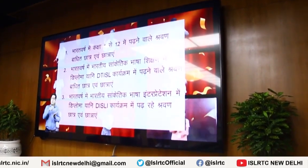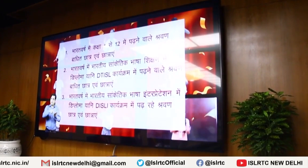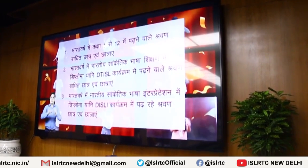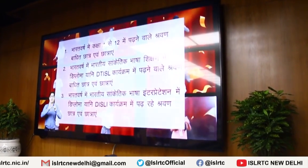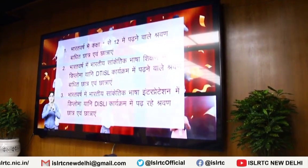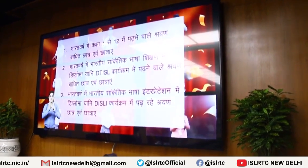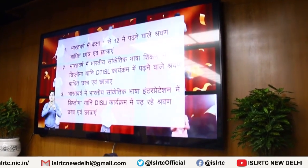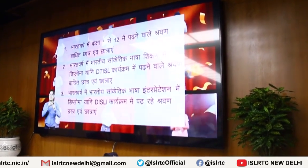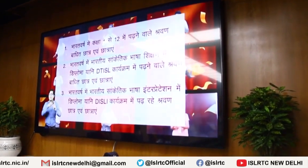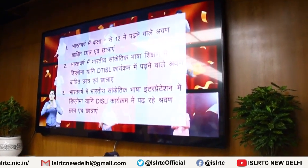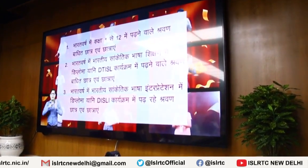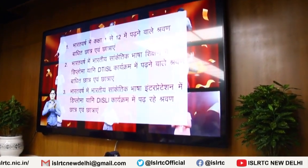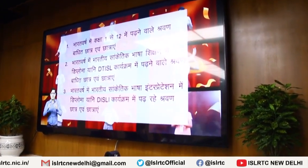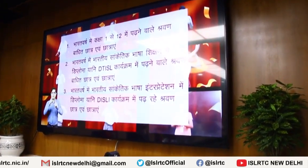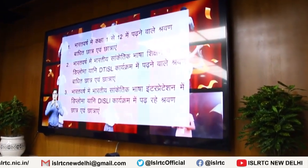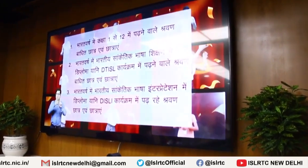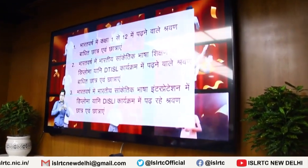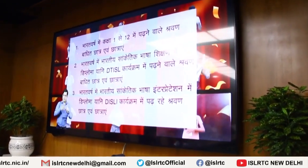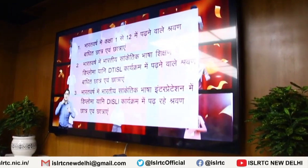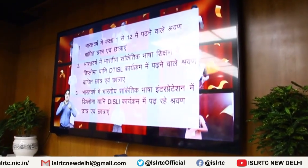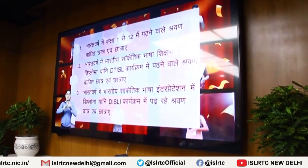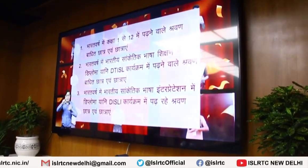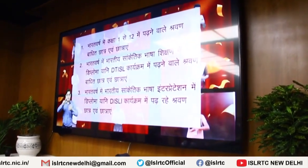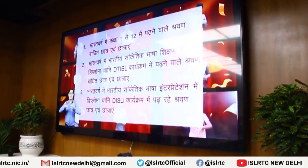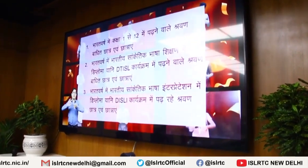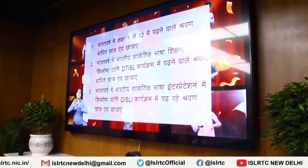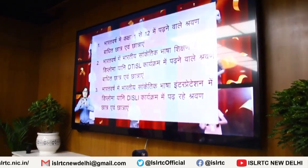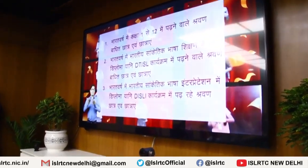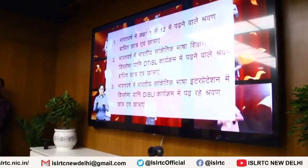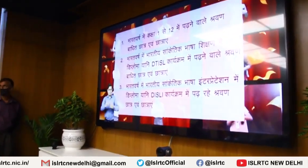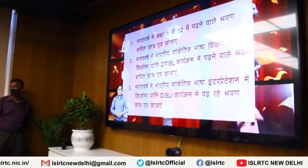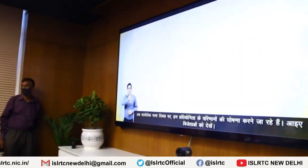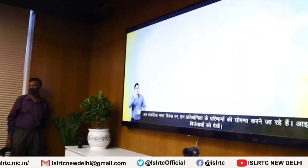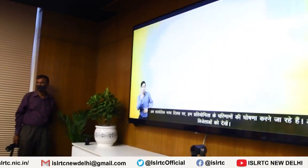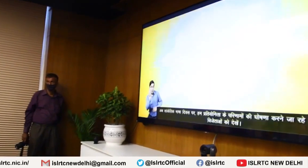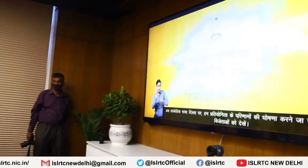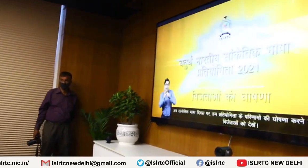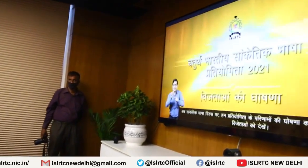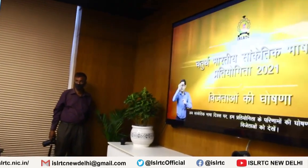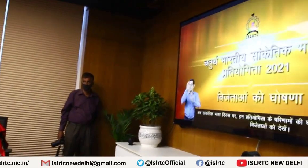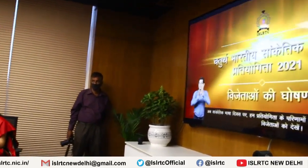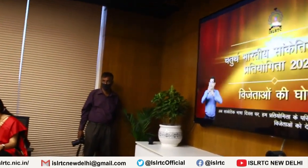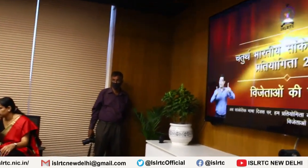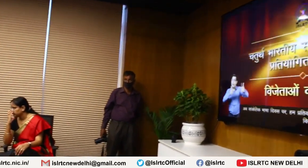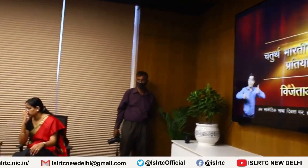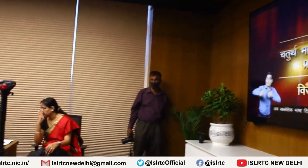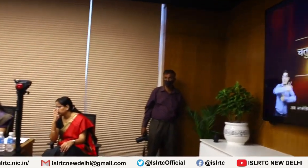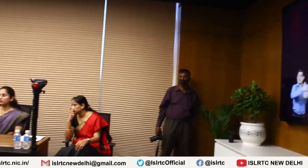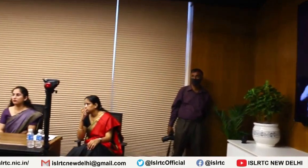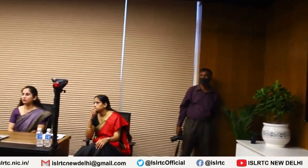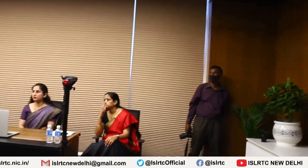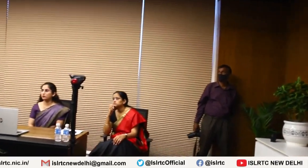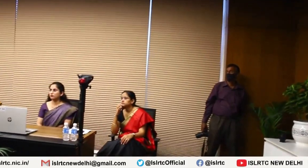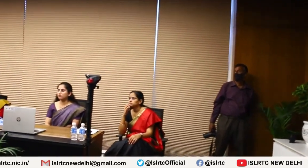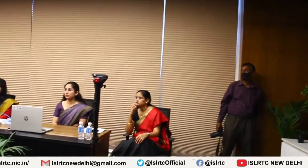भाषा इंटरप्रिटेशन में डिप्लोमा यानी DISLI कार्यक्रम में पढ़ रहे श्रवण छात्र एवं छात्राएं। अब सांकेतिक